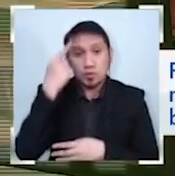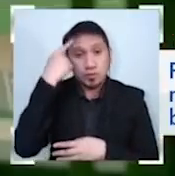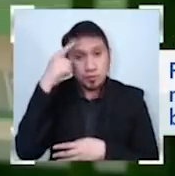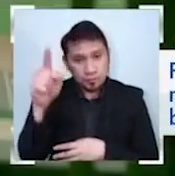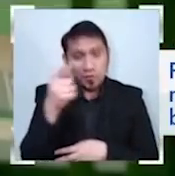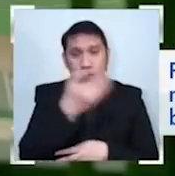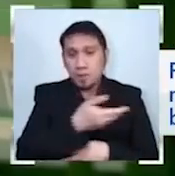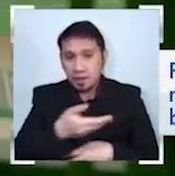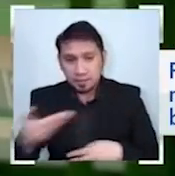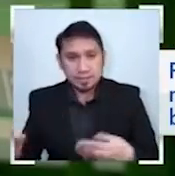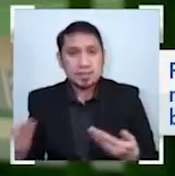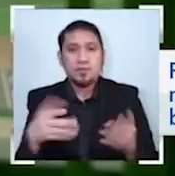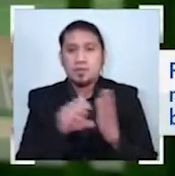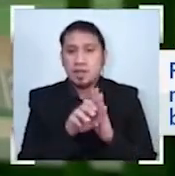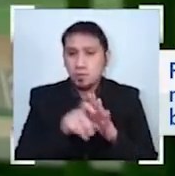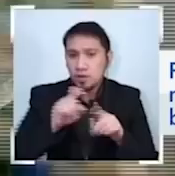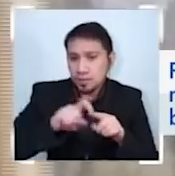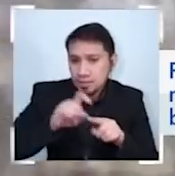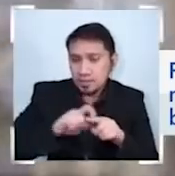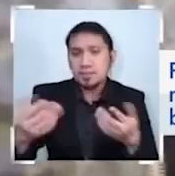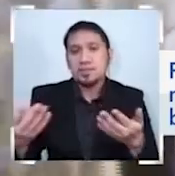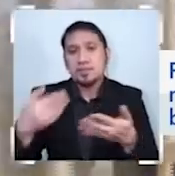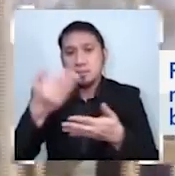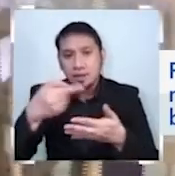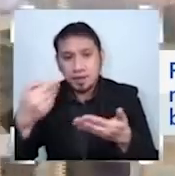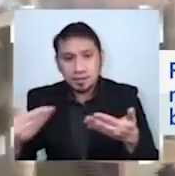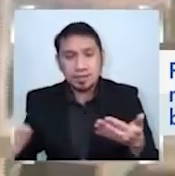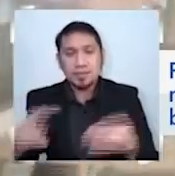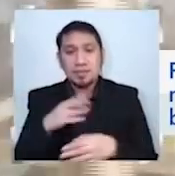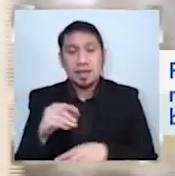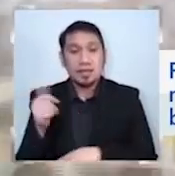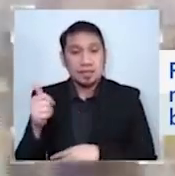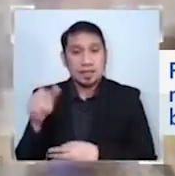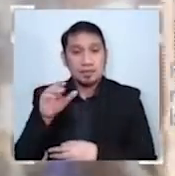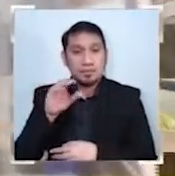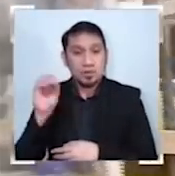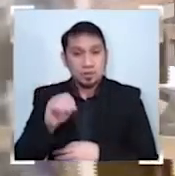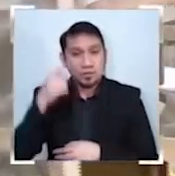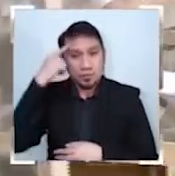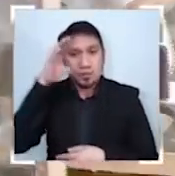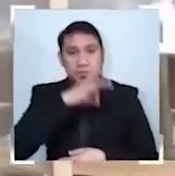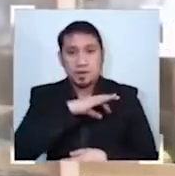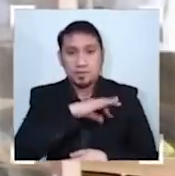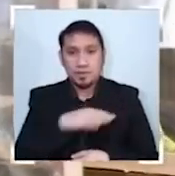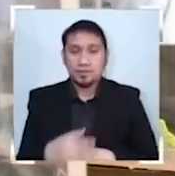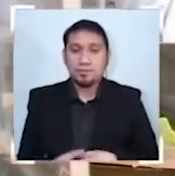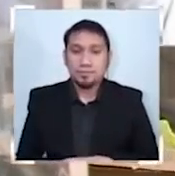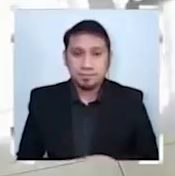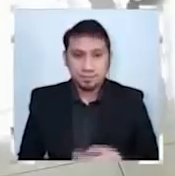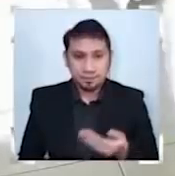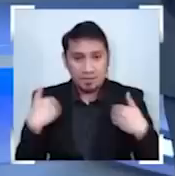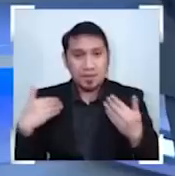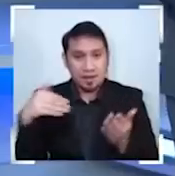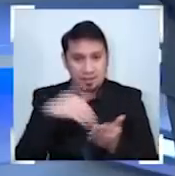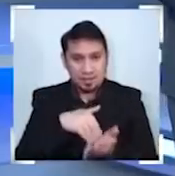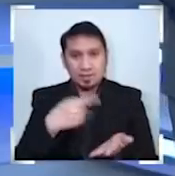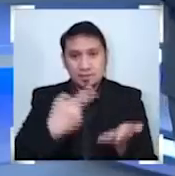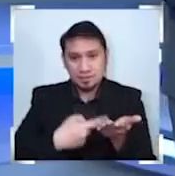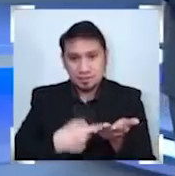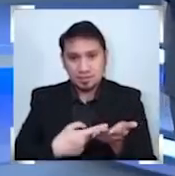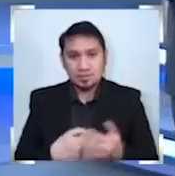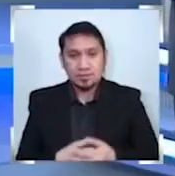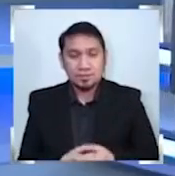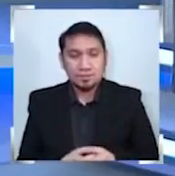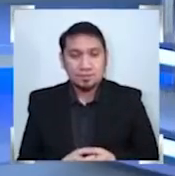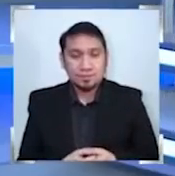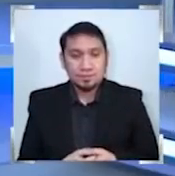at ang nalalabing 10% para sa profit at iba pa. Ako si Sanima Refra ng inyong saksi.